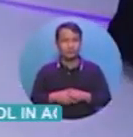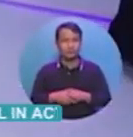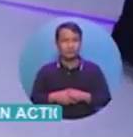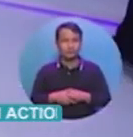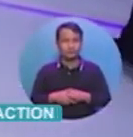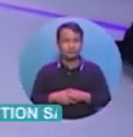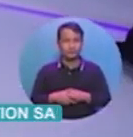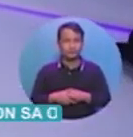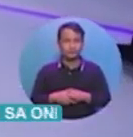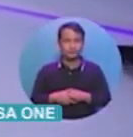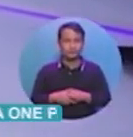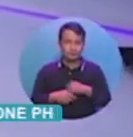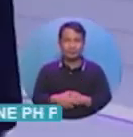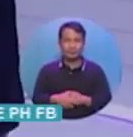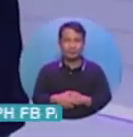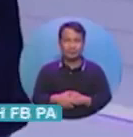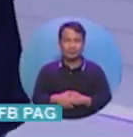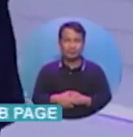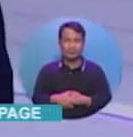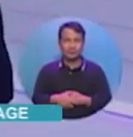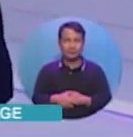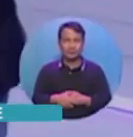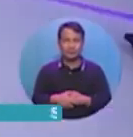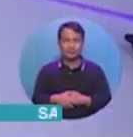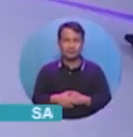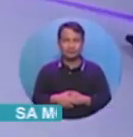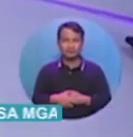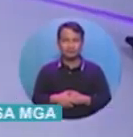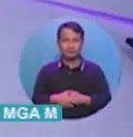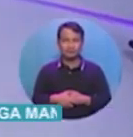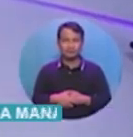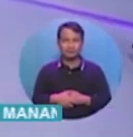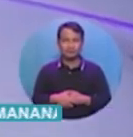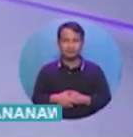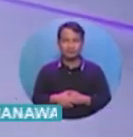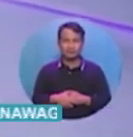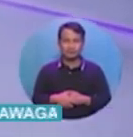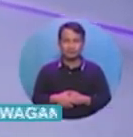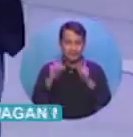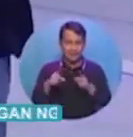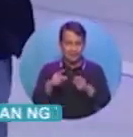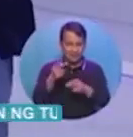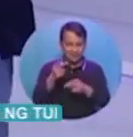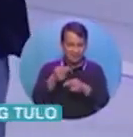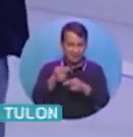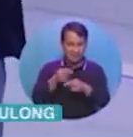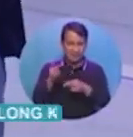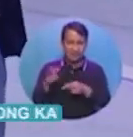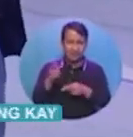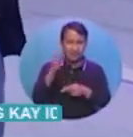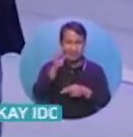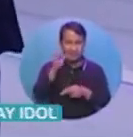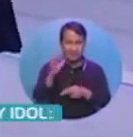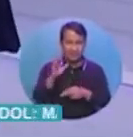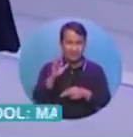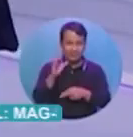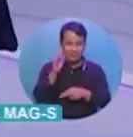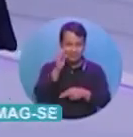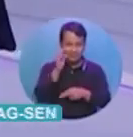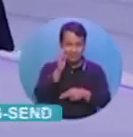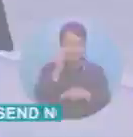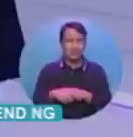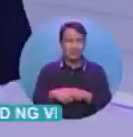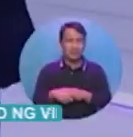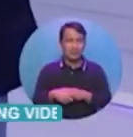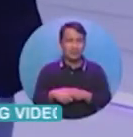Okay, si Chad. Hello po, Idol. Oh, oh, okay. Anong pangalan? Si Chad pala. Chad, okay. Chad po, Chad de